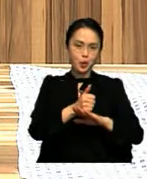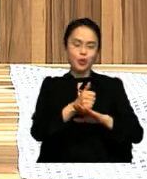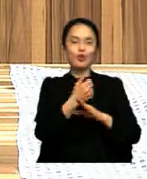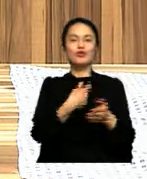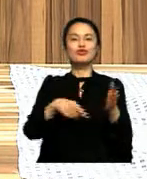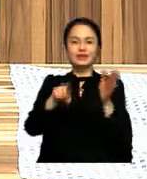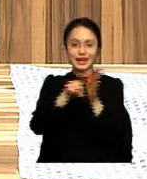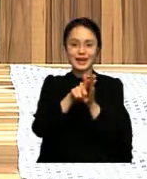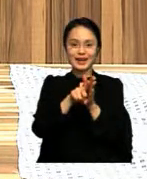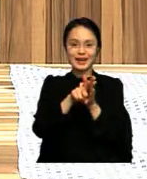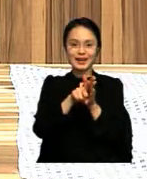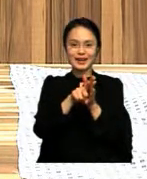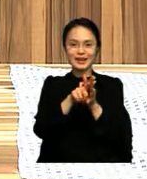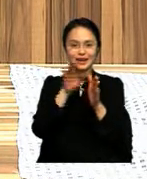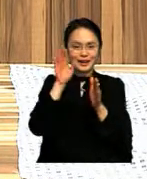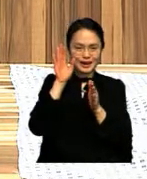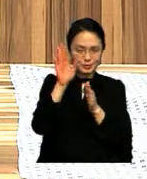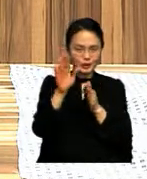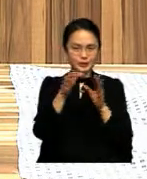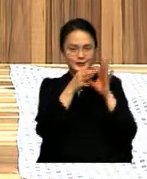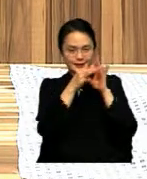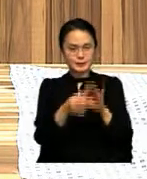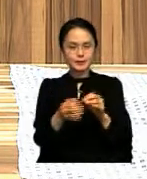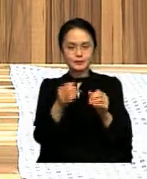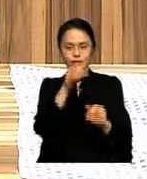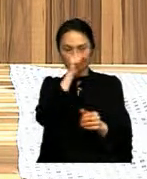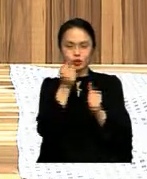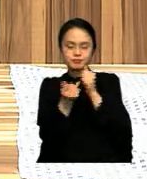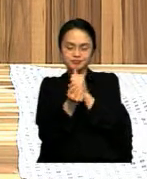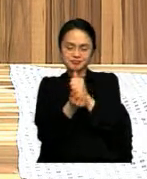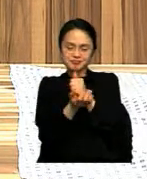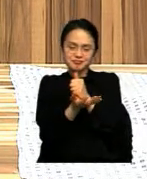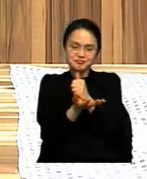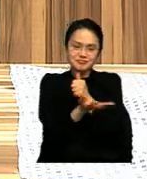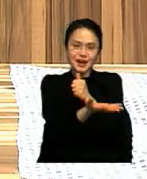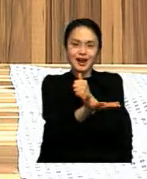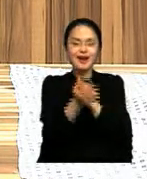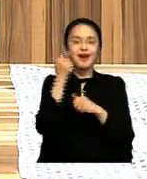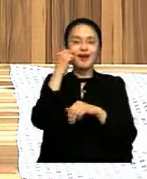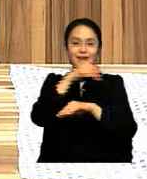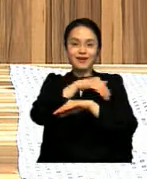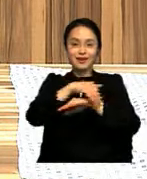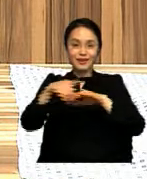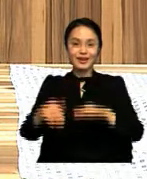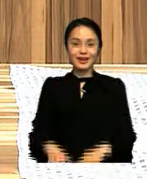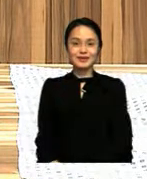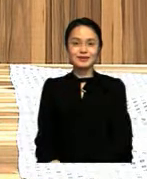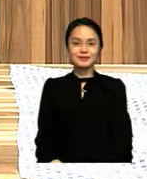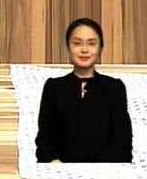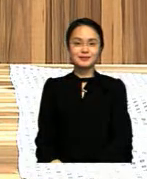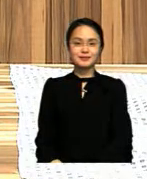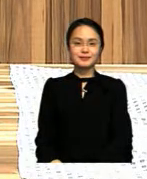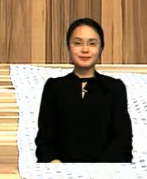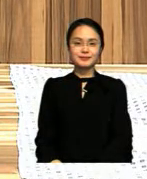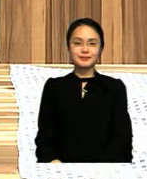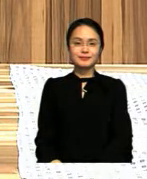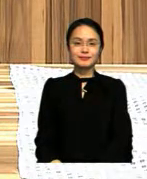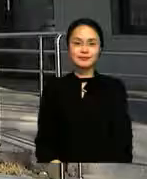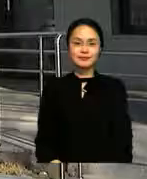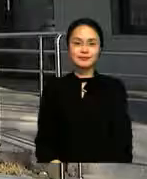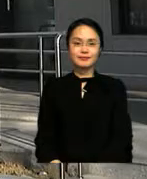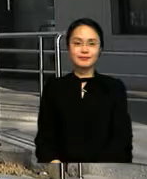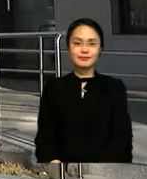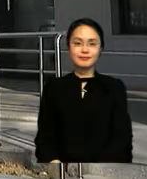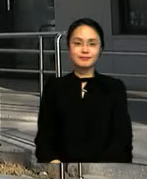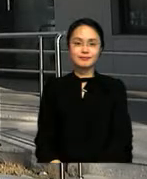저희가 계속 자발적으로 마을 내에서 자발적으로 이제 커나갈 수 있도록 계속 저희가 권장을 하고